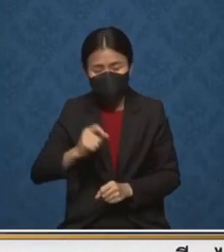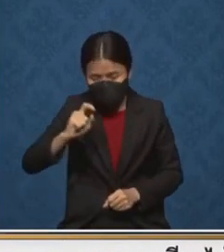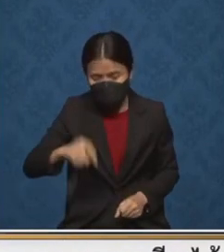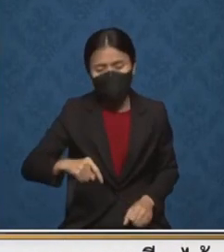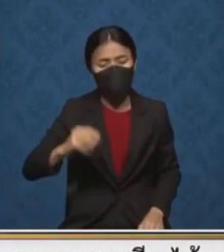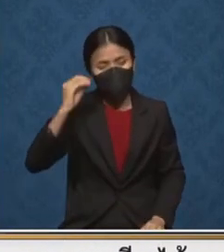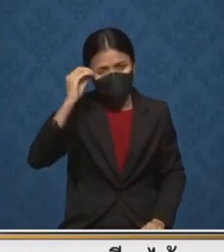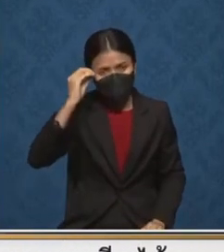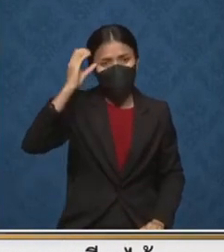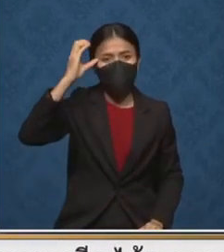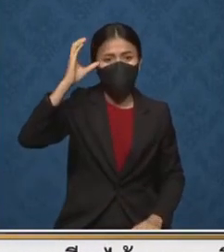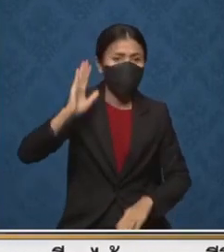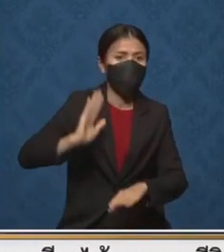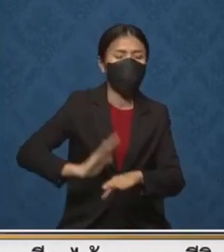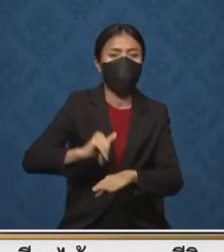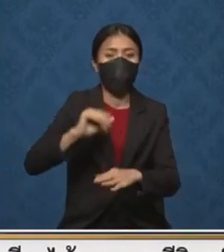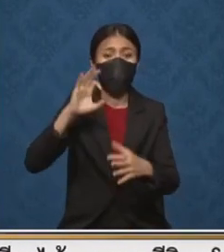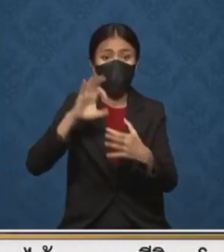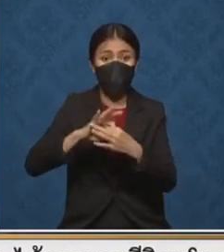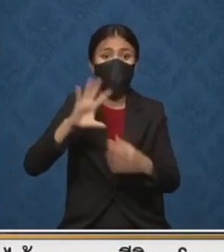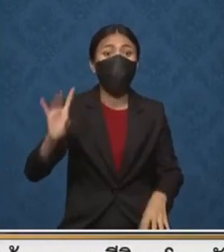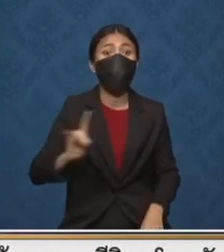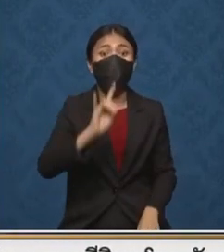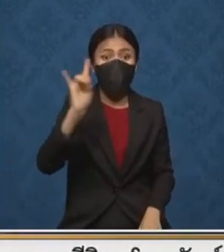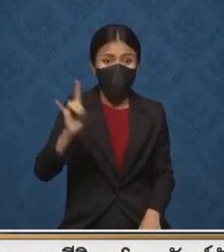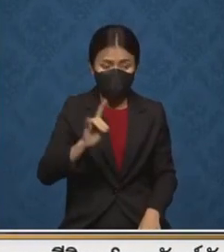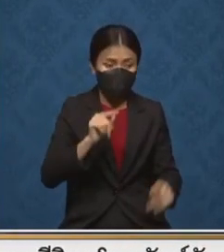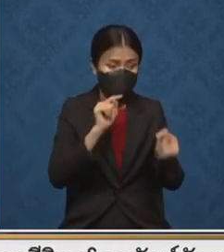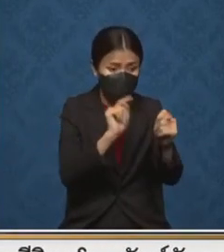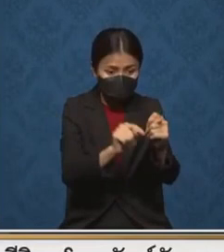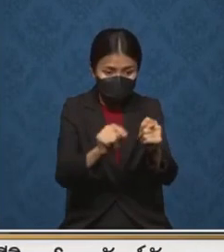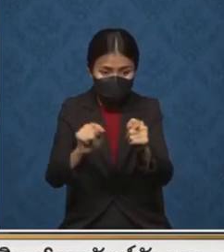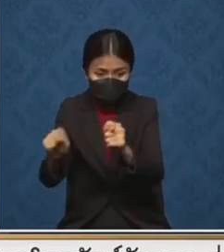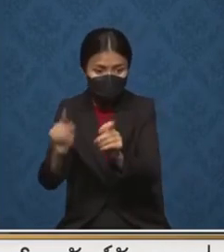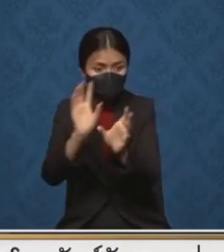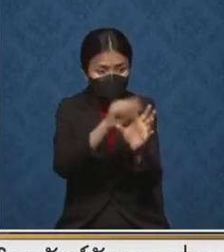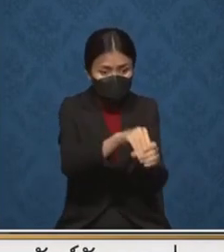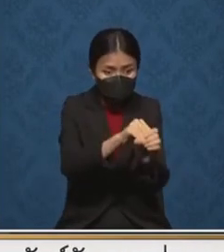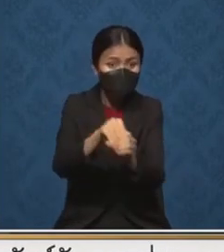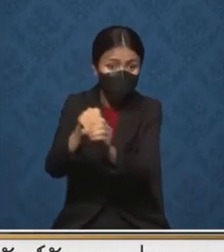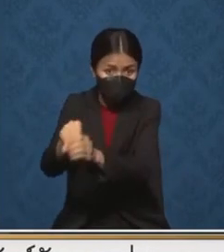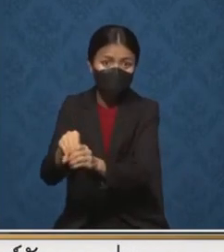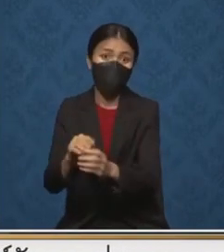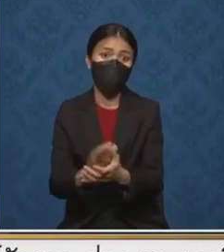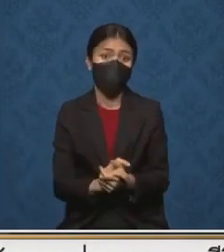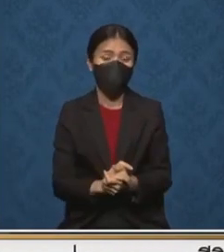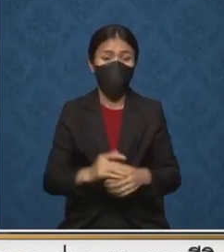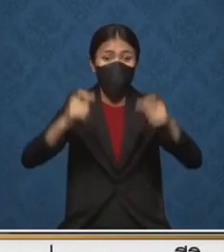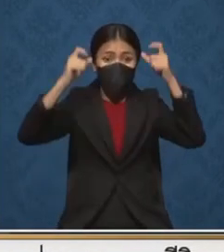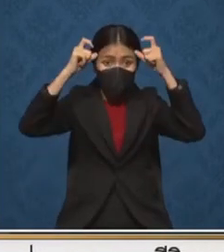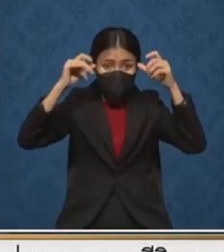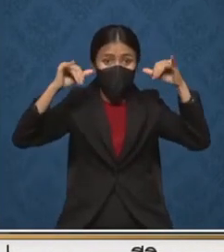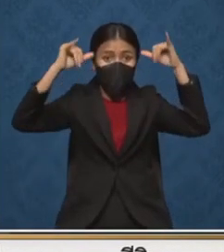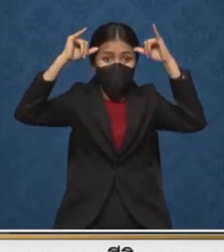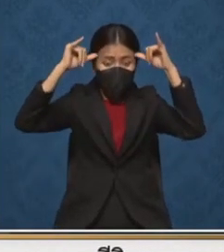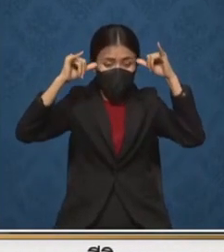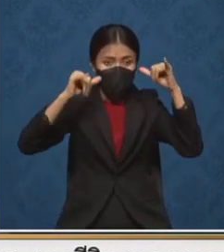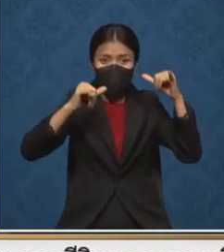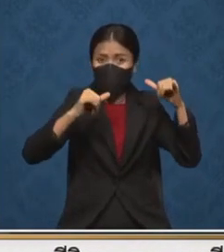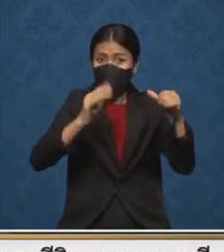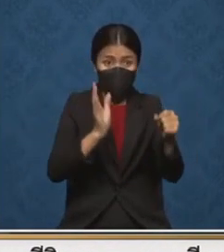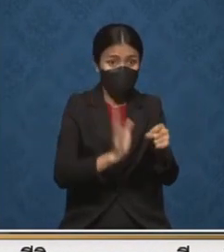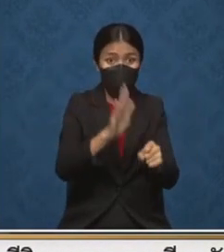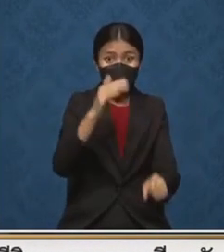ด้านปศุสัตว์อยู่ทุกตำบลเพราะไม่เฉพาะจัดโคกระบือเท่านั้นสัตว์อย่างอื่น